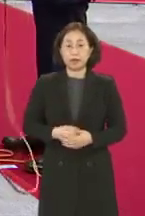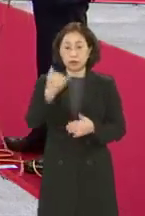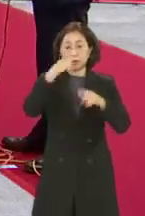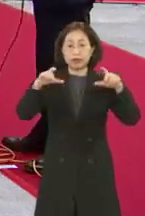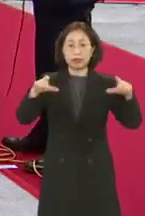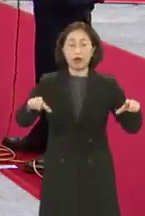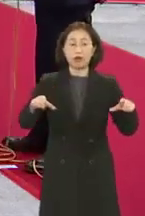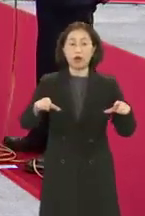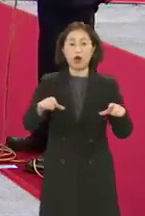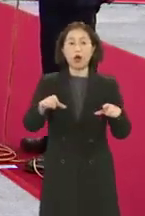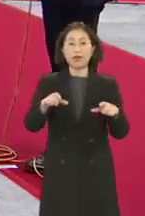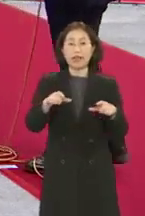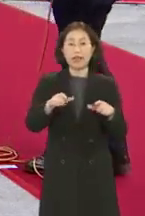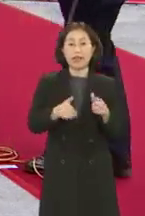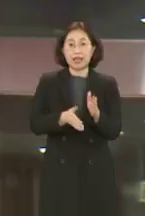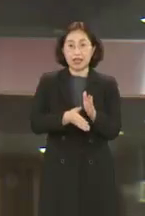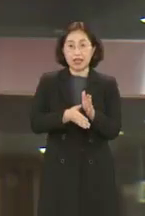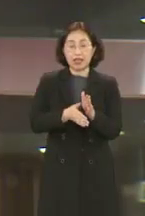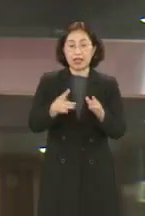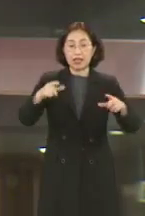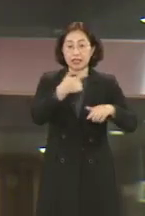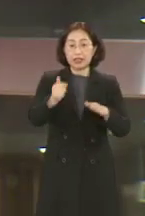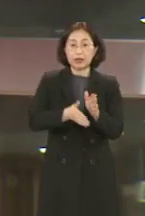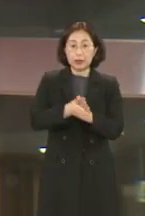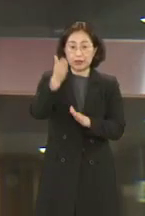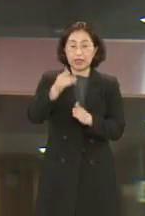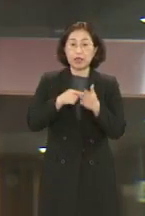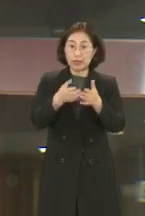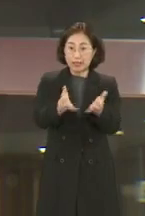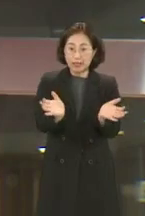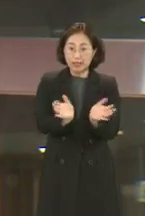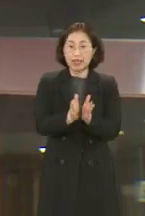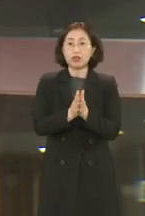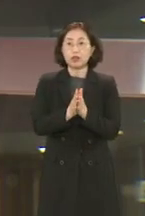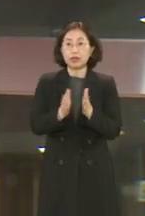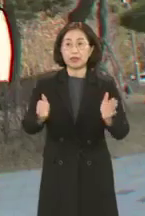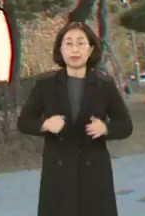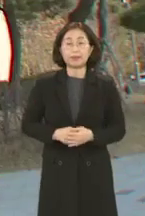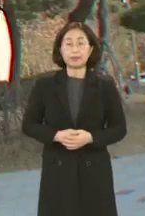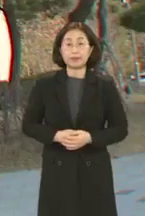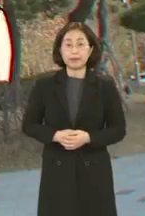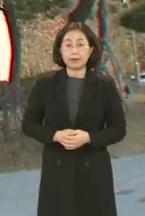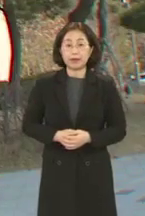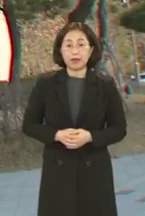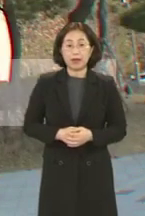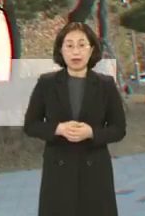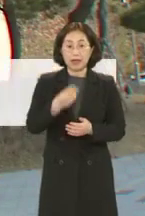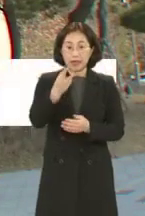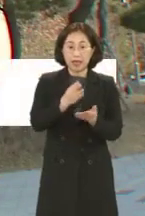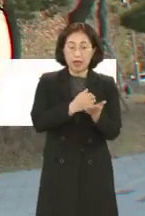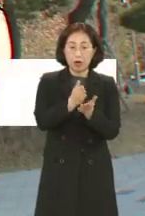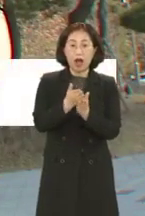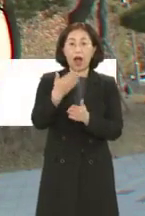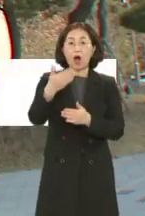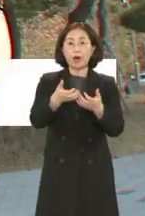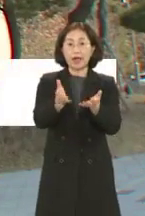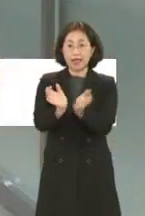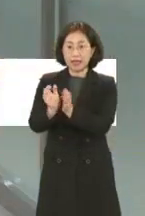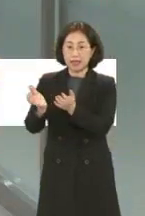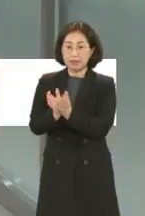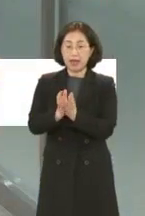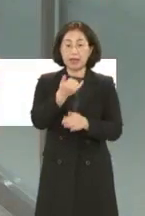충청권 메가시티의 구심점 역할을 할 특별지자체 공동추진단이 출범했습니다. 3개과 9개 팀으로 세종시에 문을